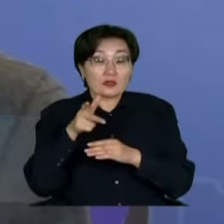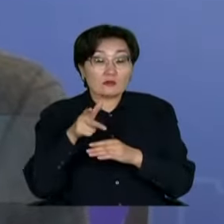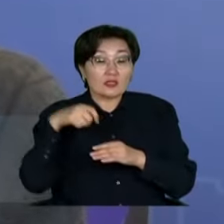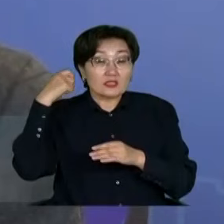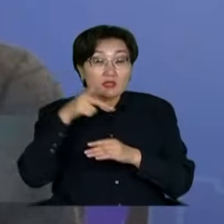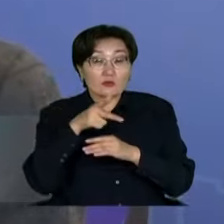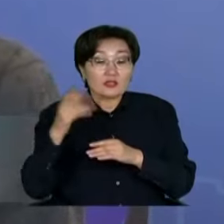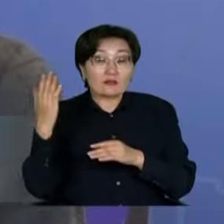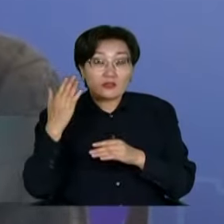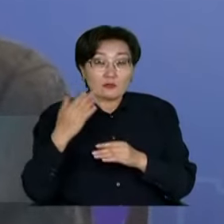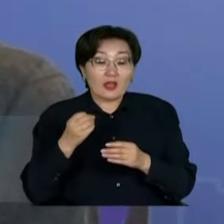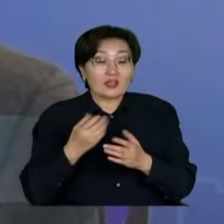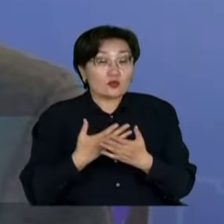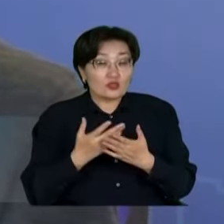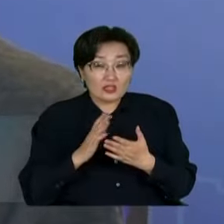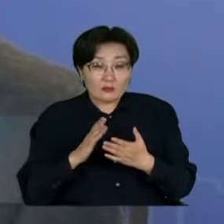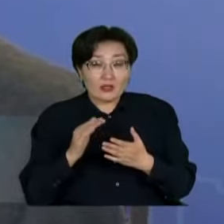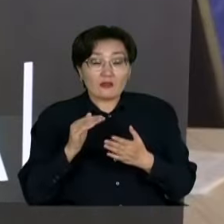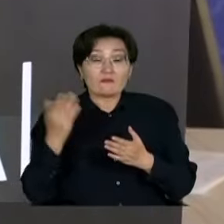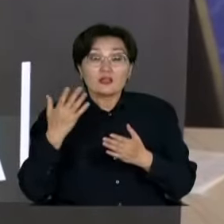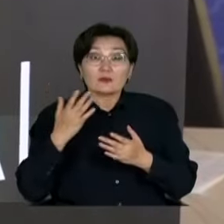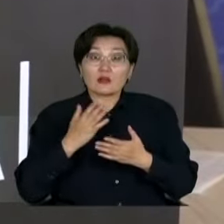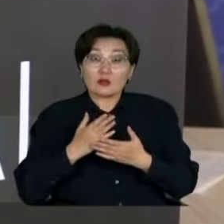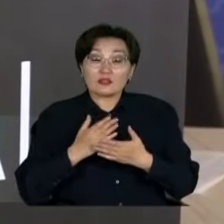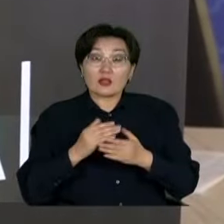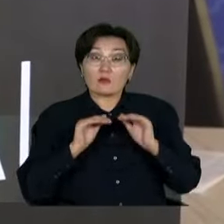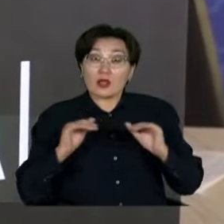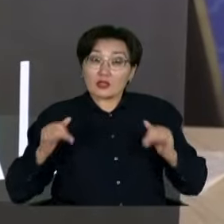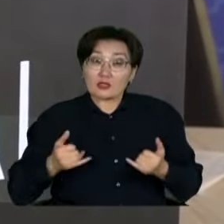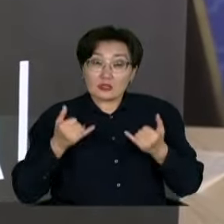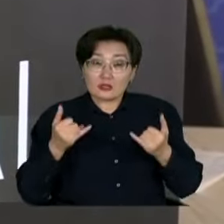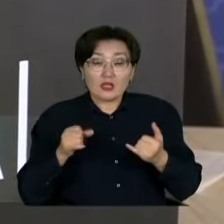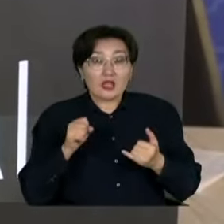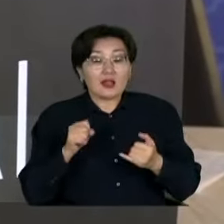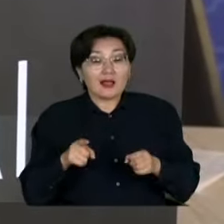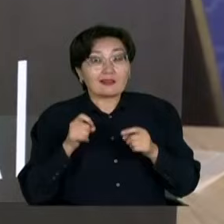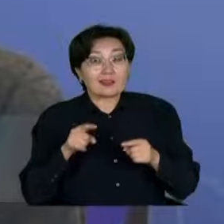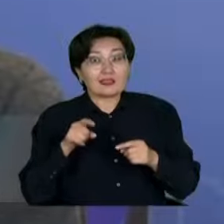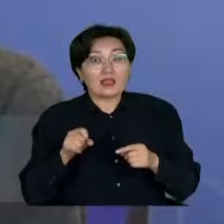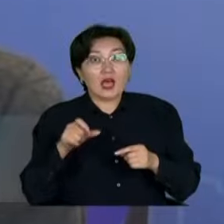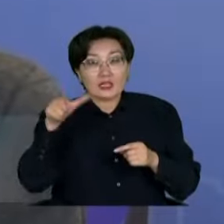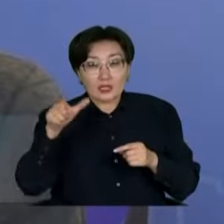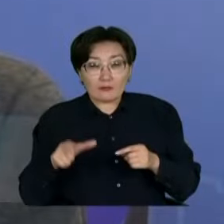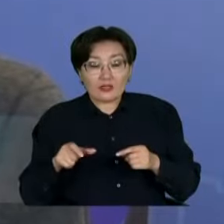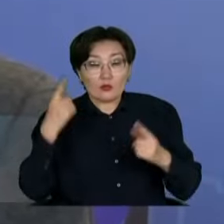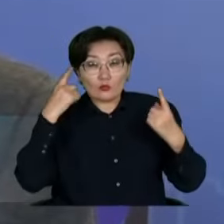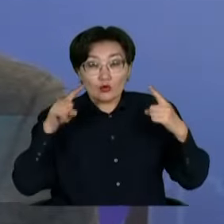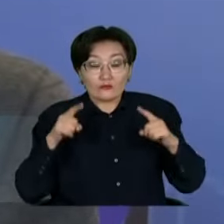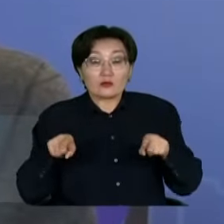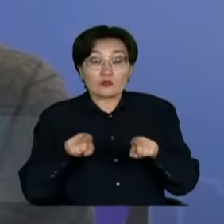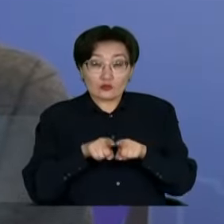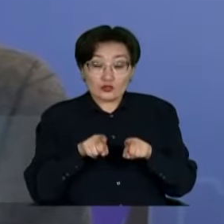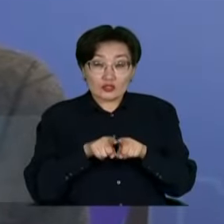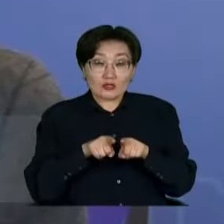экранға шыққан жоқ болатын. Сонымен мына балалар үшін «Алтын адам» деген мультфильм. Ол да әлі шыққан жоқ болатын,